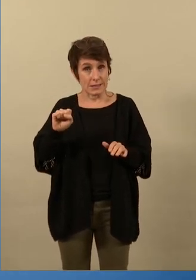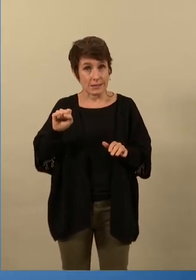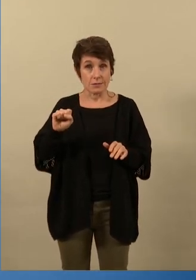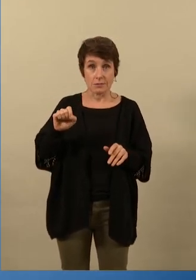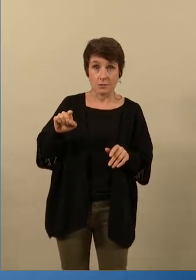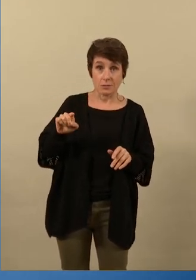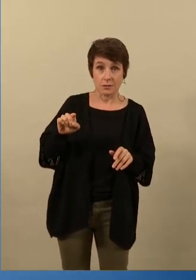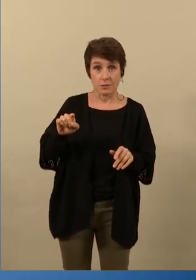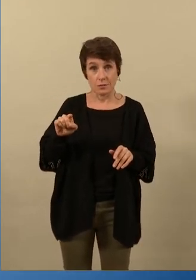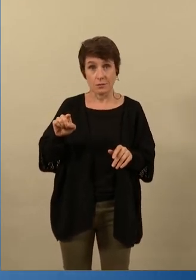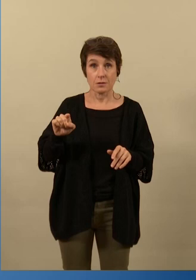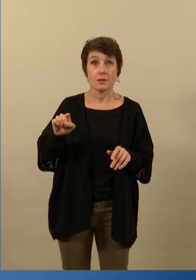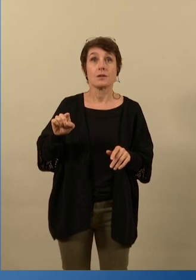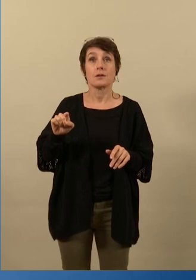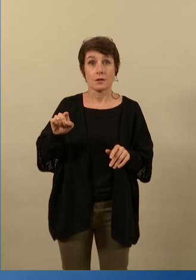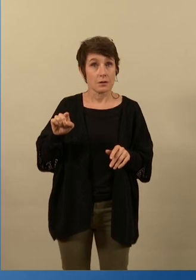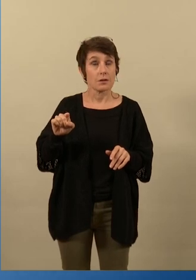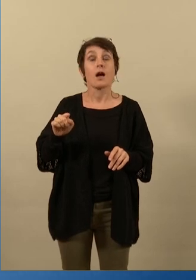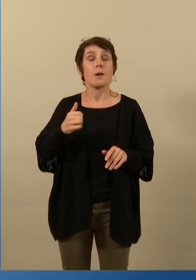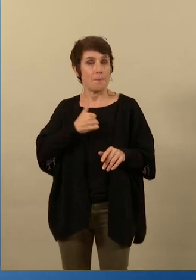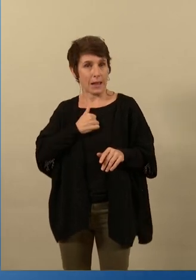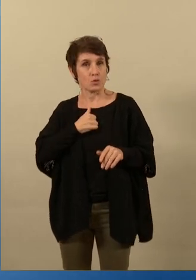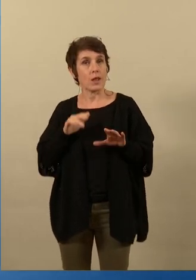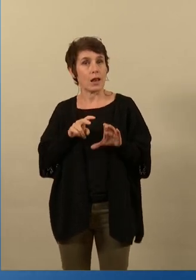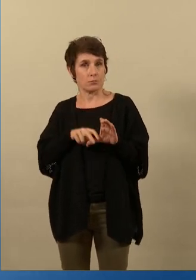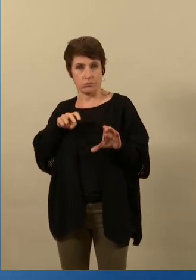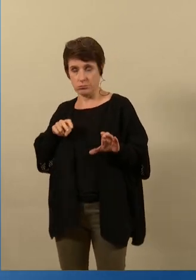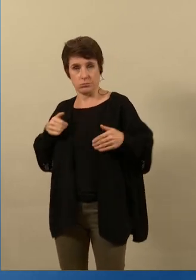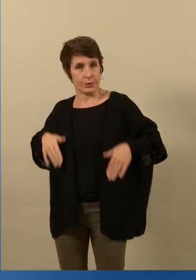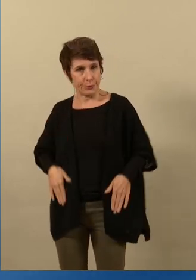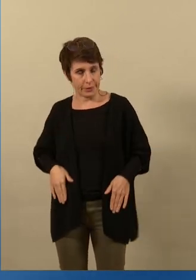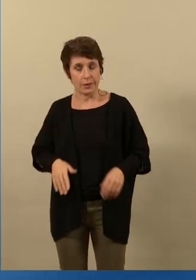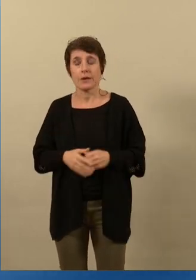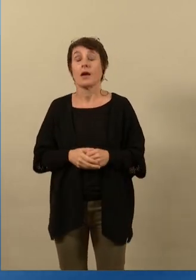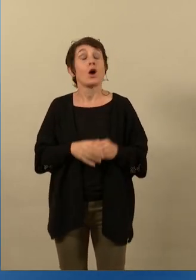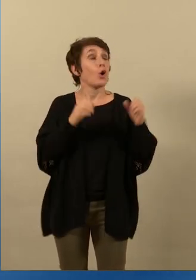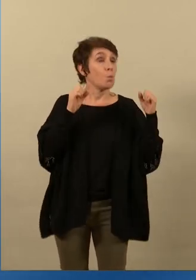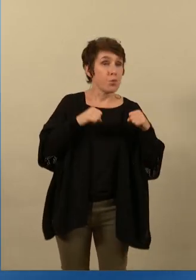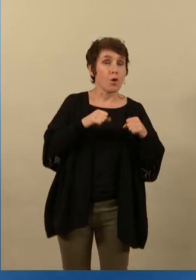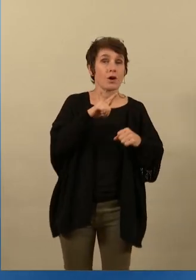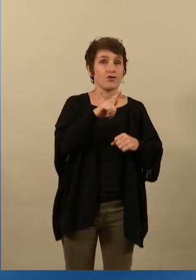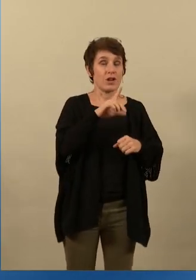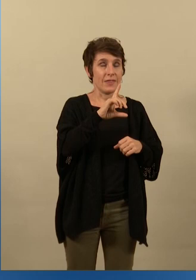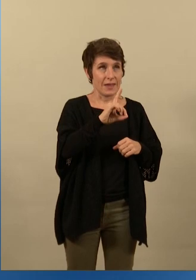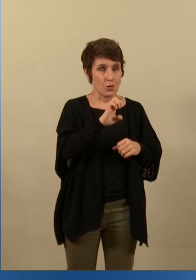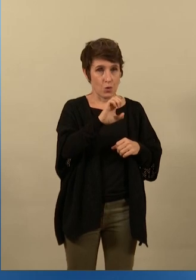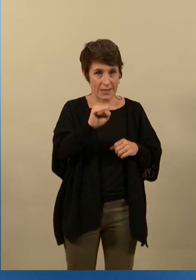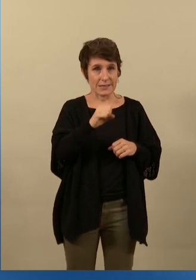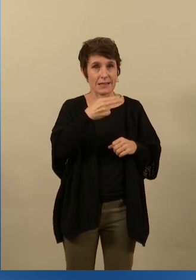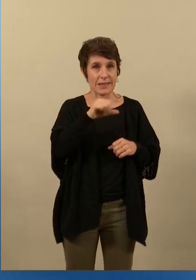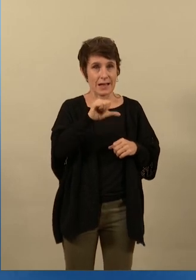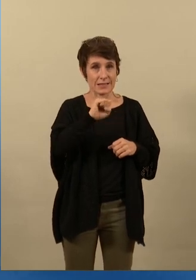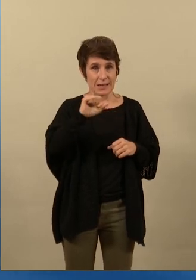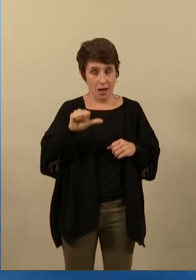gdes donc c'est ça titre personnel et euh qui vote pour donc gdes NASA